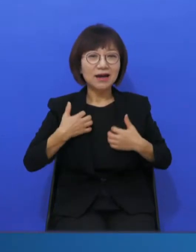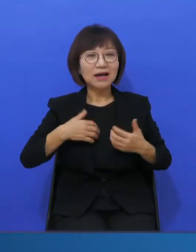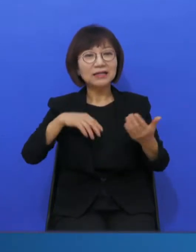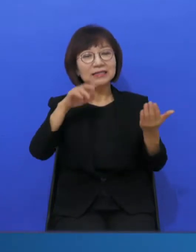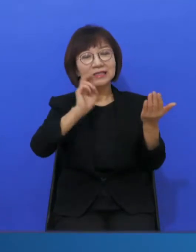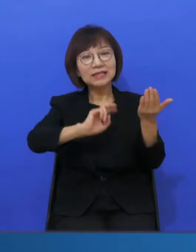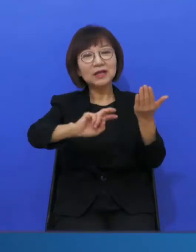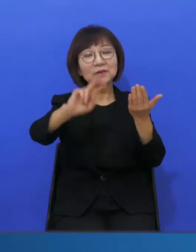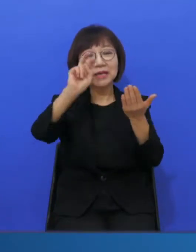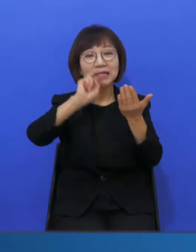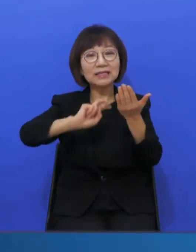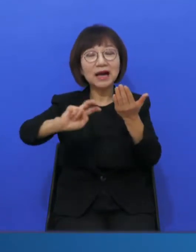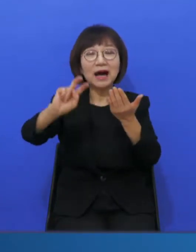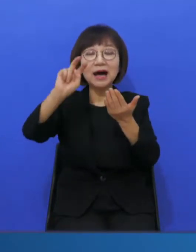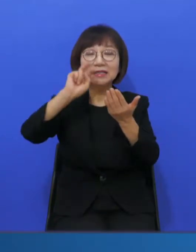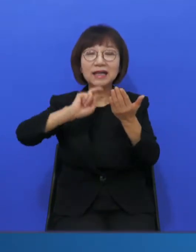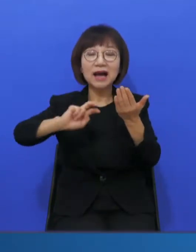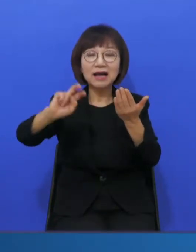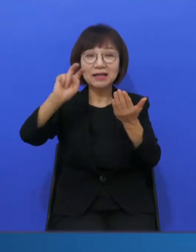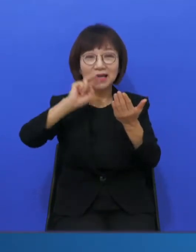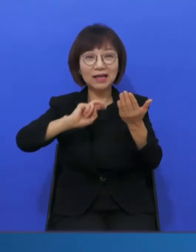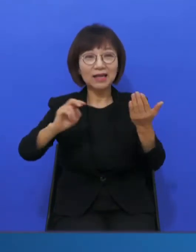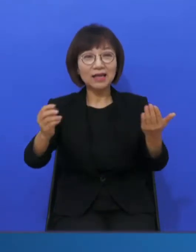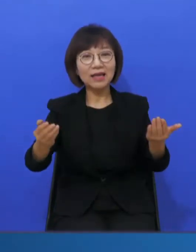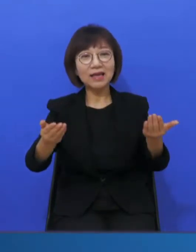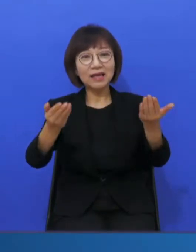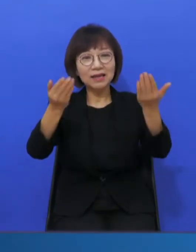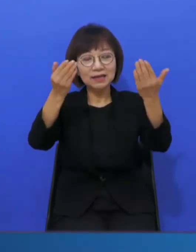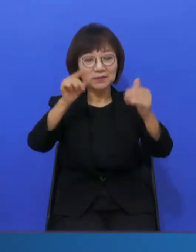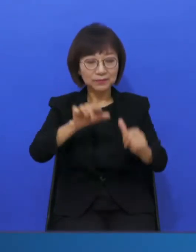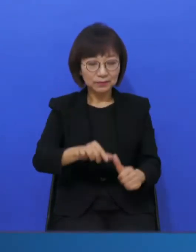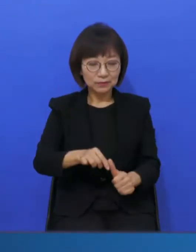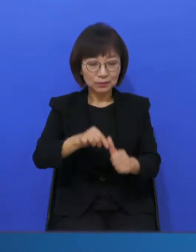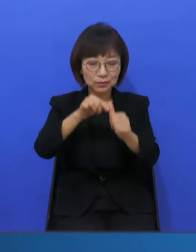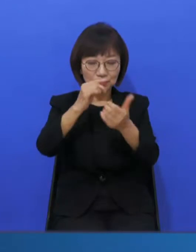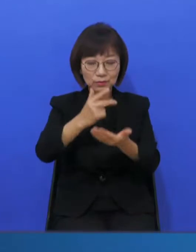천사들아 즐겁게 찬양해